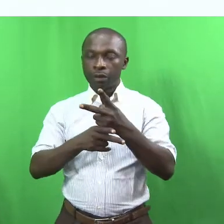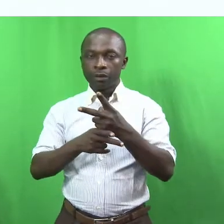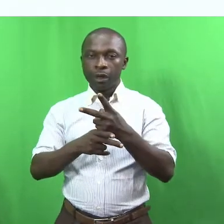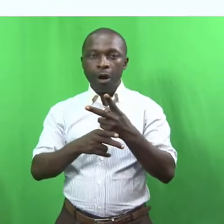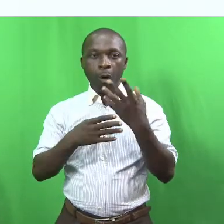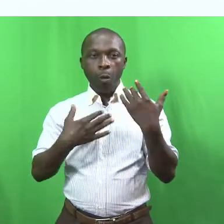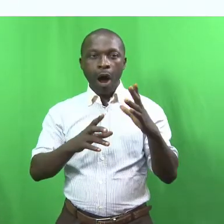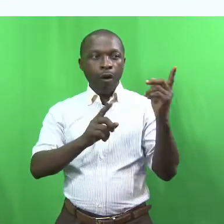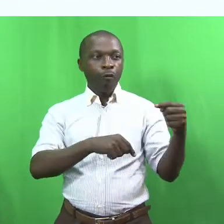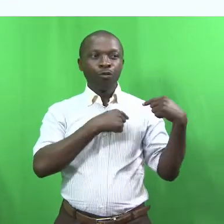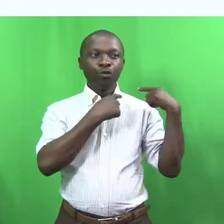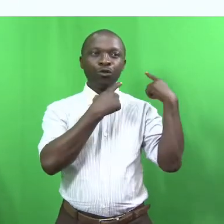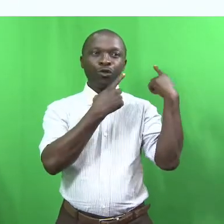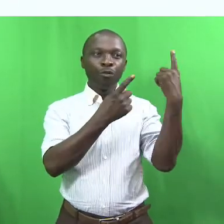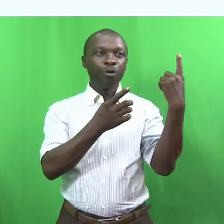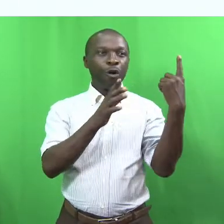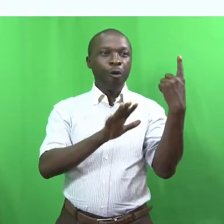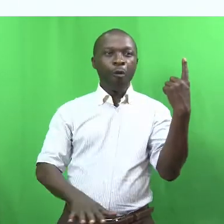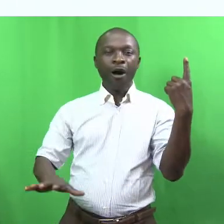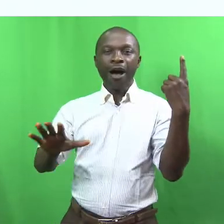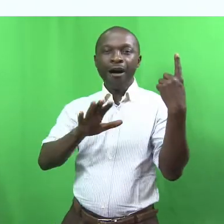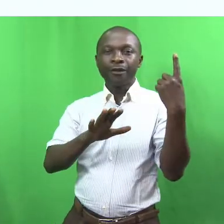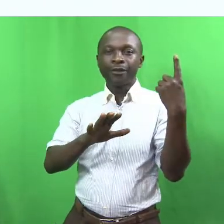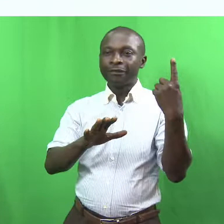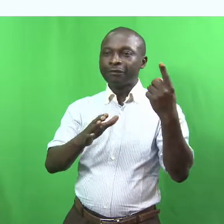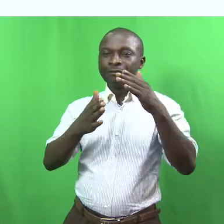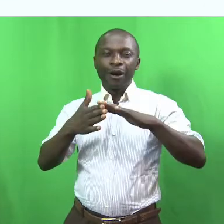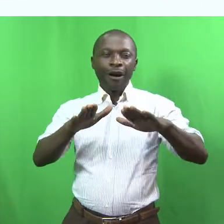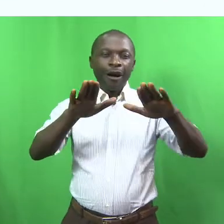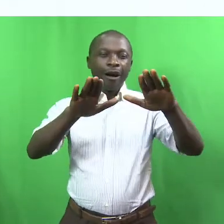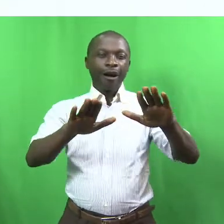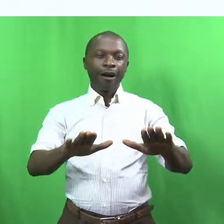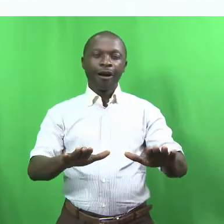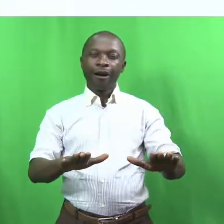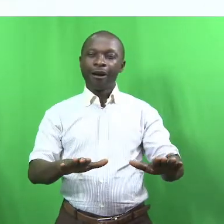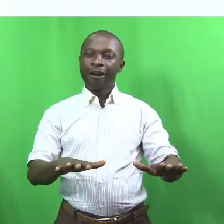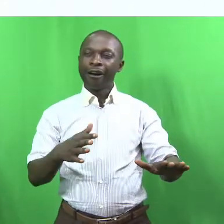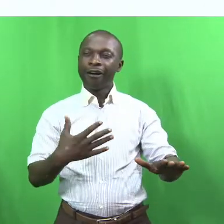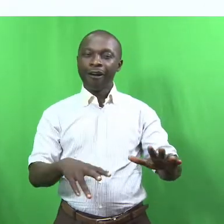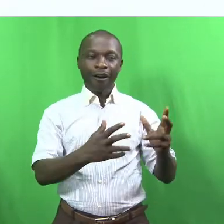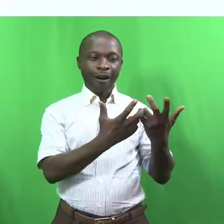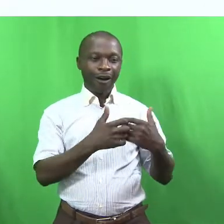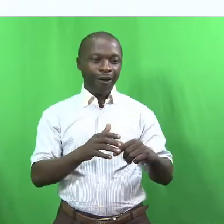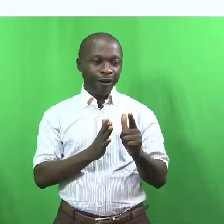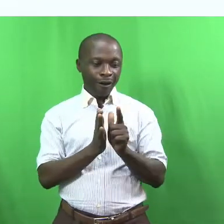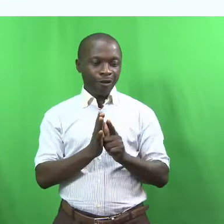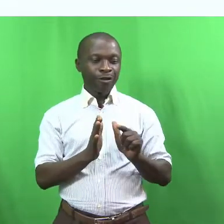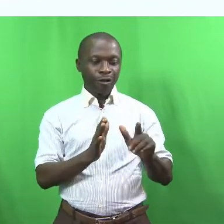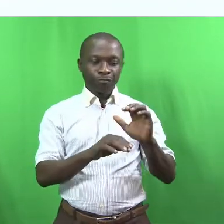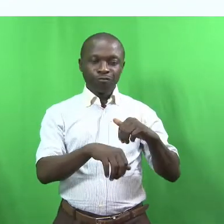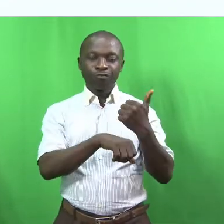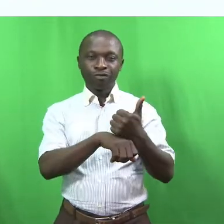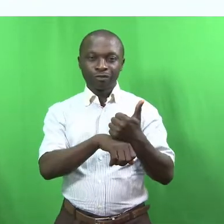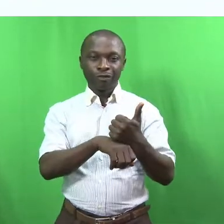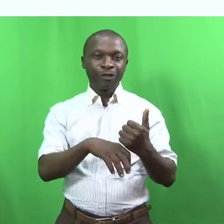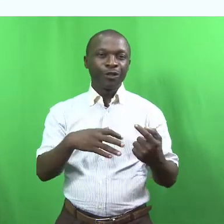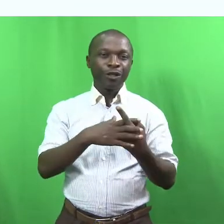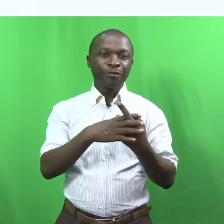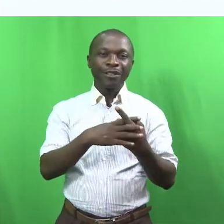et sérénité ont prévalu le jour du scrutin. Conformément au test en vigueur, le scrutin a débuté dans